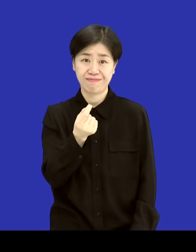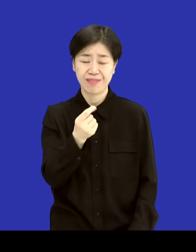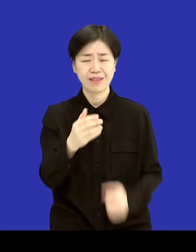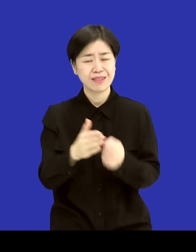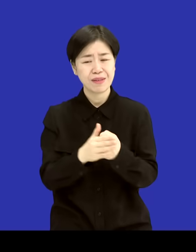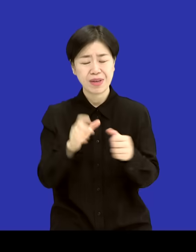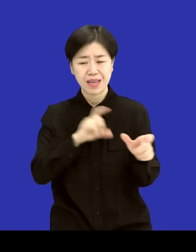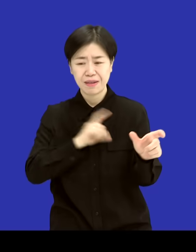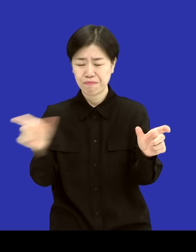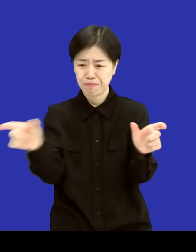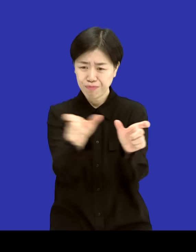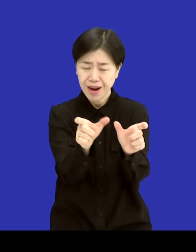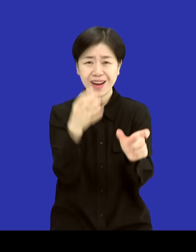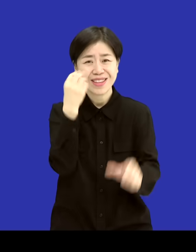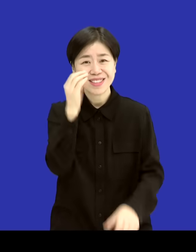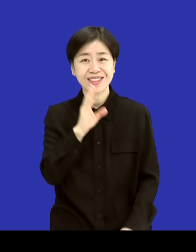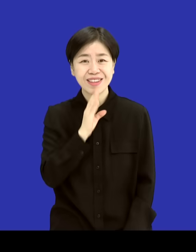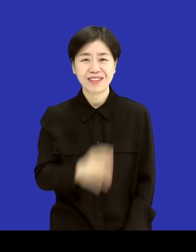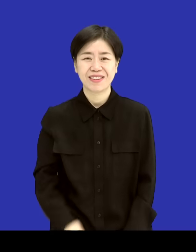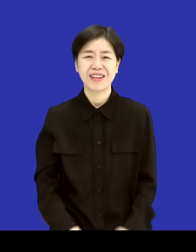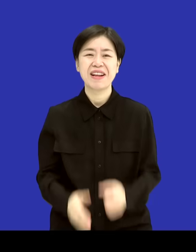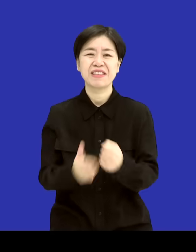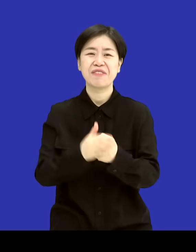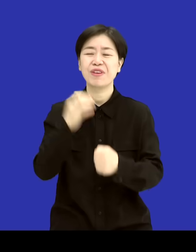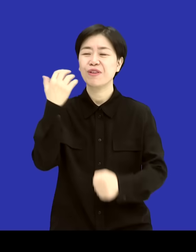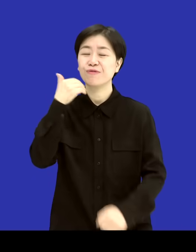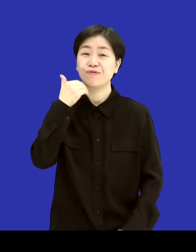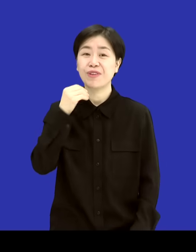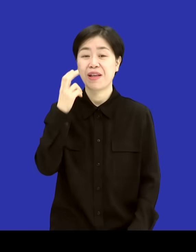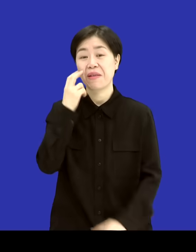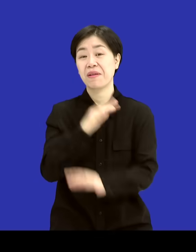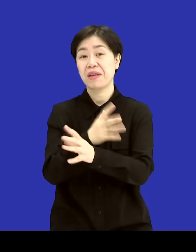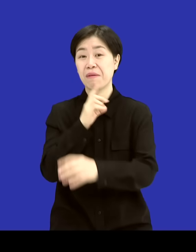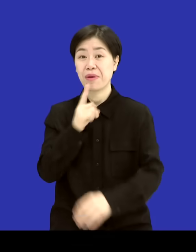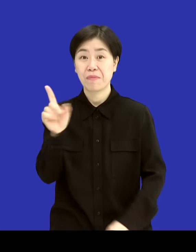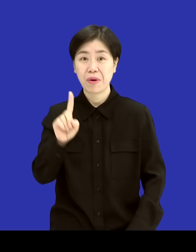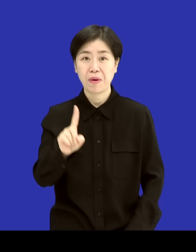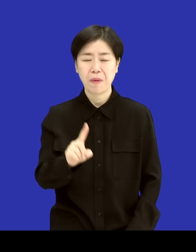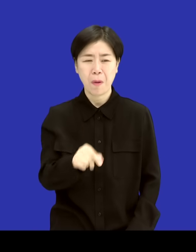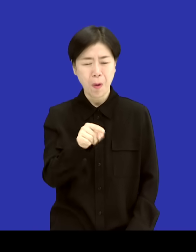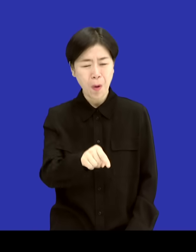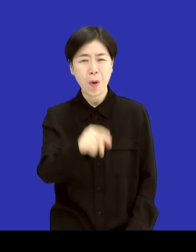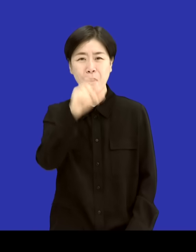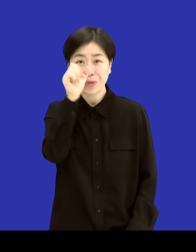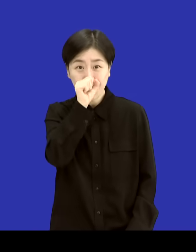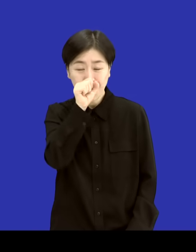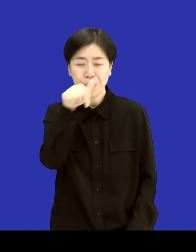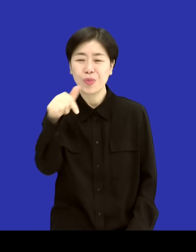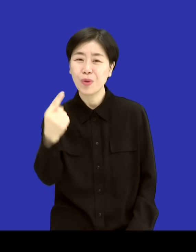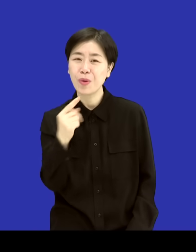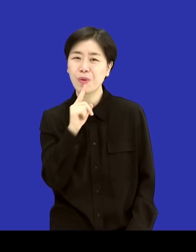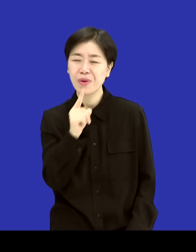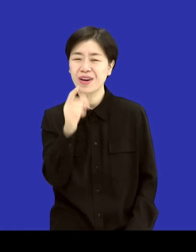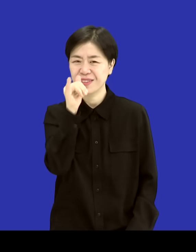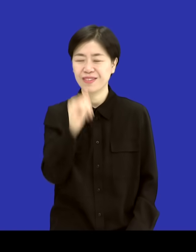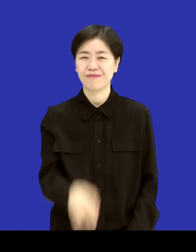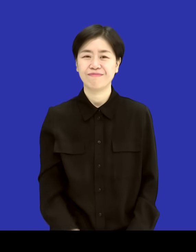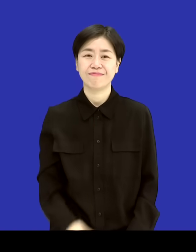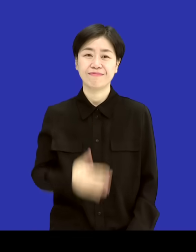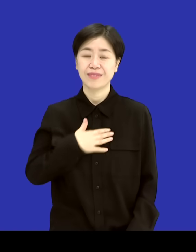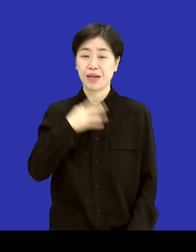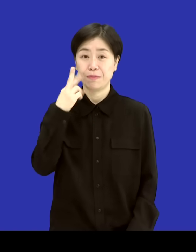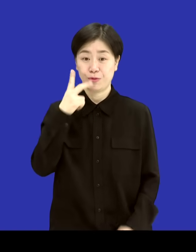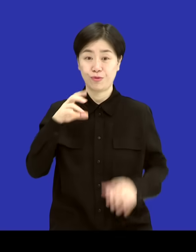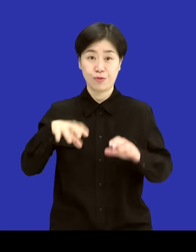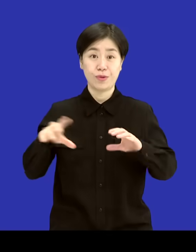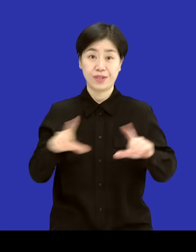와이리 존노라고 이렇게 많이 그렇죠, 쓰시죠. 맞아요. 그렇게 하실 것 같아요. 근데 노 씨가 참 그래서 미국에 있을 때도 그냥 미스터 노라고